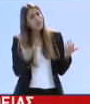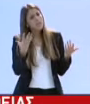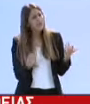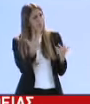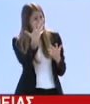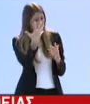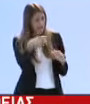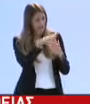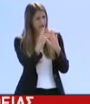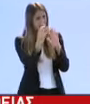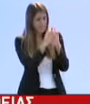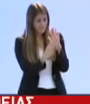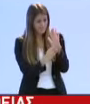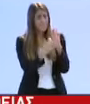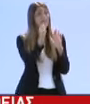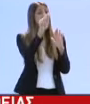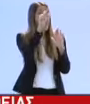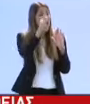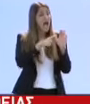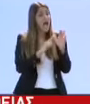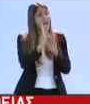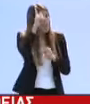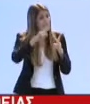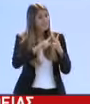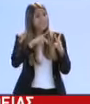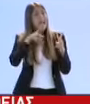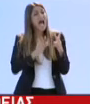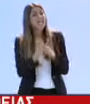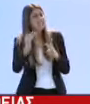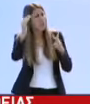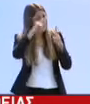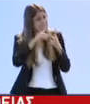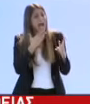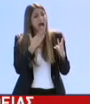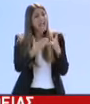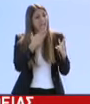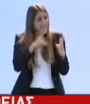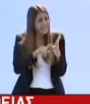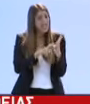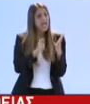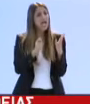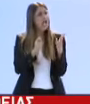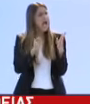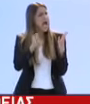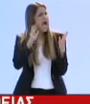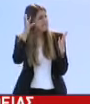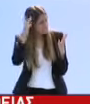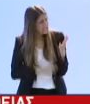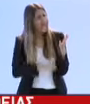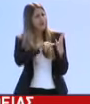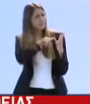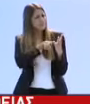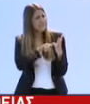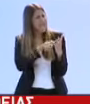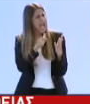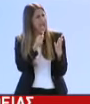α. Ανάπτυξη, αξιοκρατία, αλληλεγγύη, αριστεία, αξιοπαστία. Καθένα